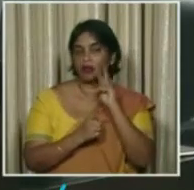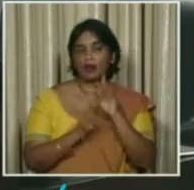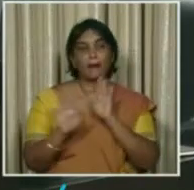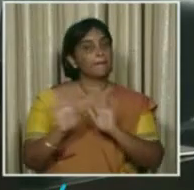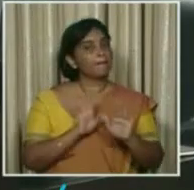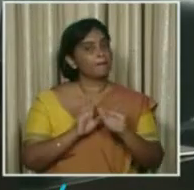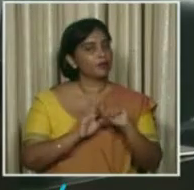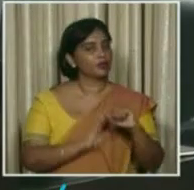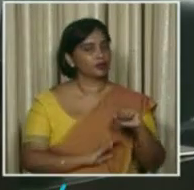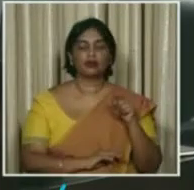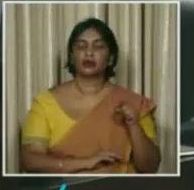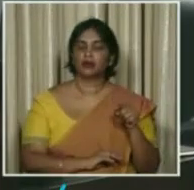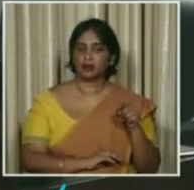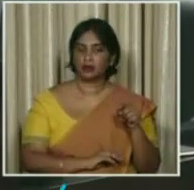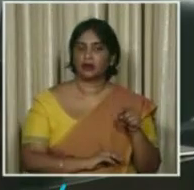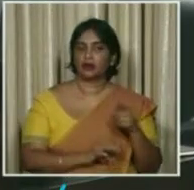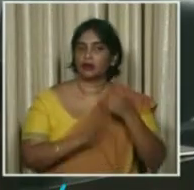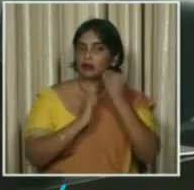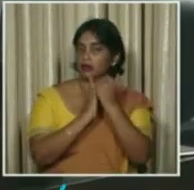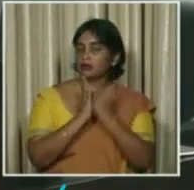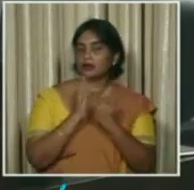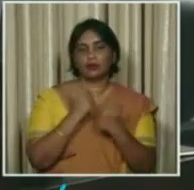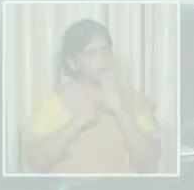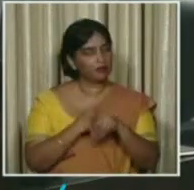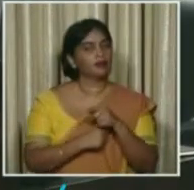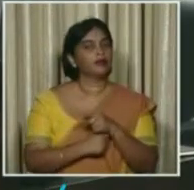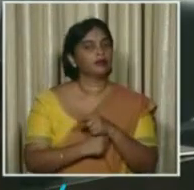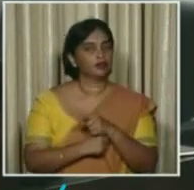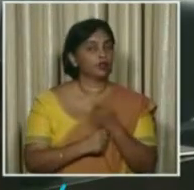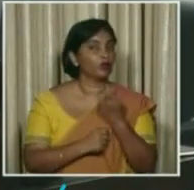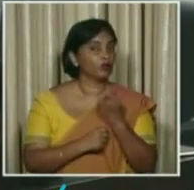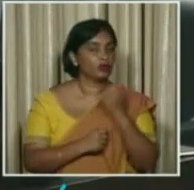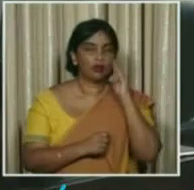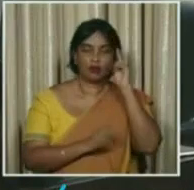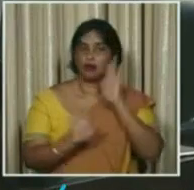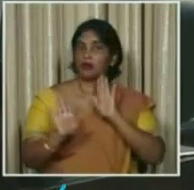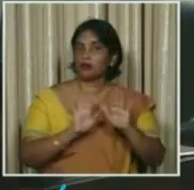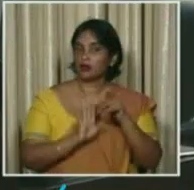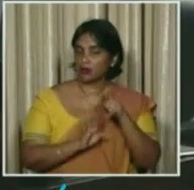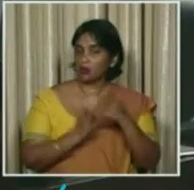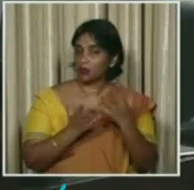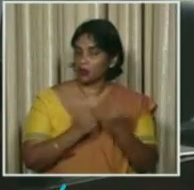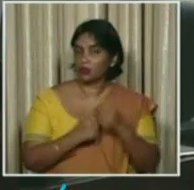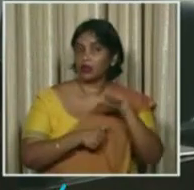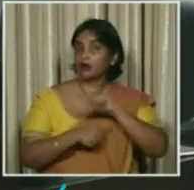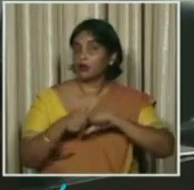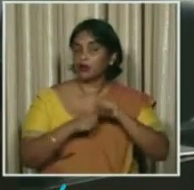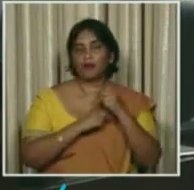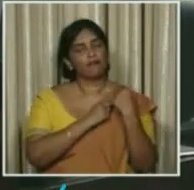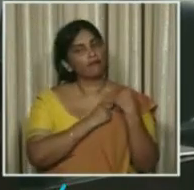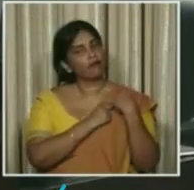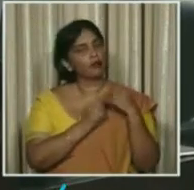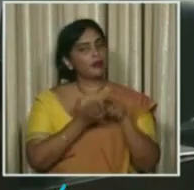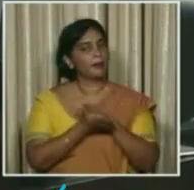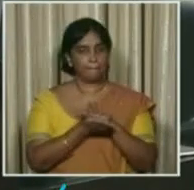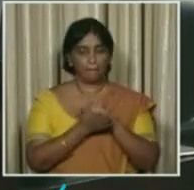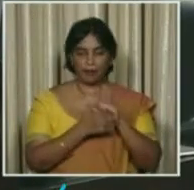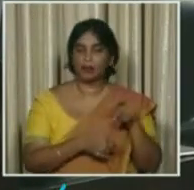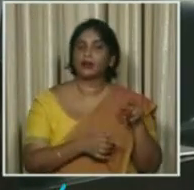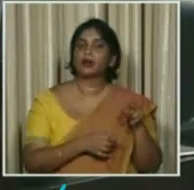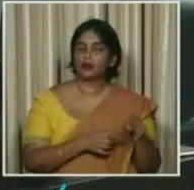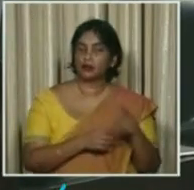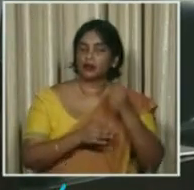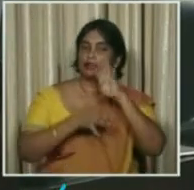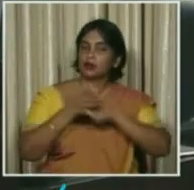පාලනය ශක්තිමත් කිරීම සඳහා විධිවිධාන සැලැස්වීම සඳහාද, මූල්‍ය කල්මනාකරණයට අදාළ ආයතනික වගකීම් පැහැදිලි කිරීම සඳහාද,